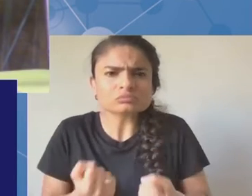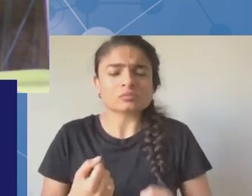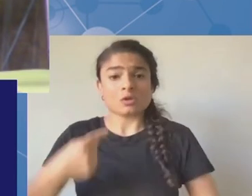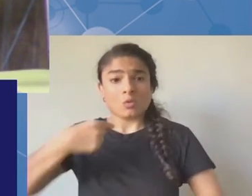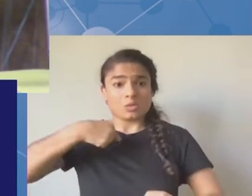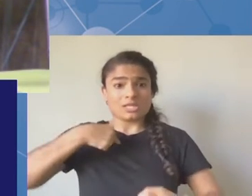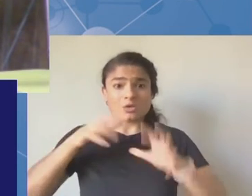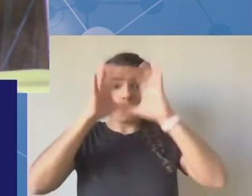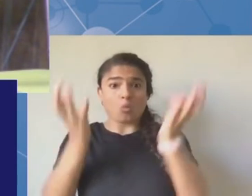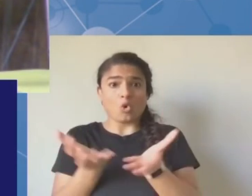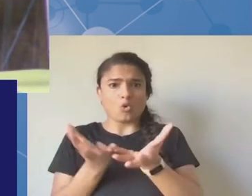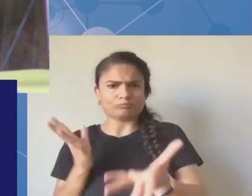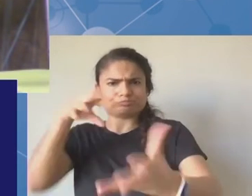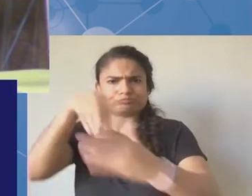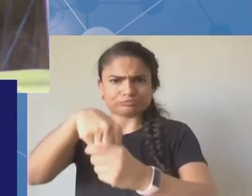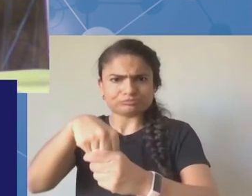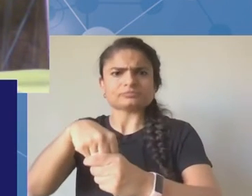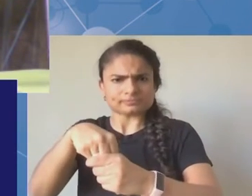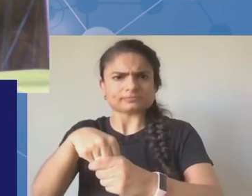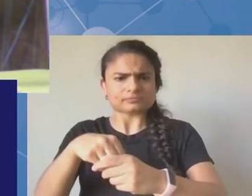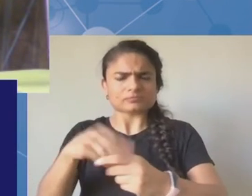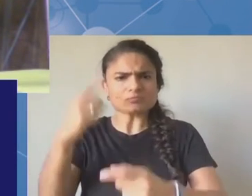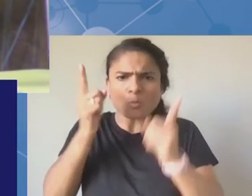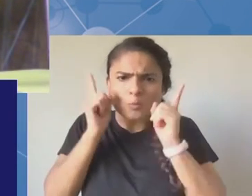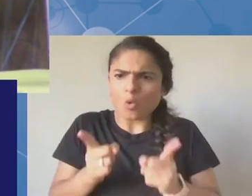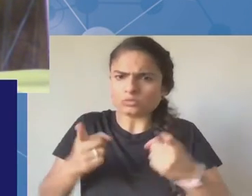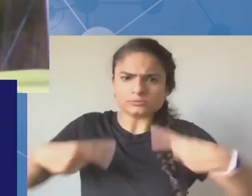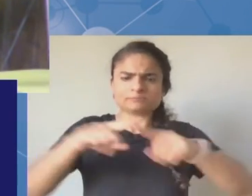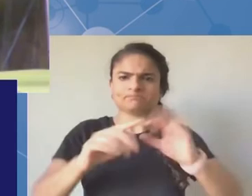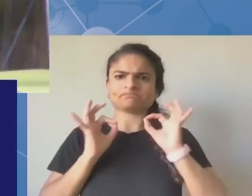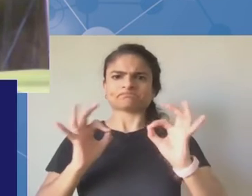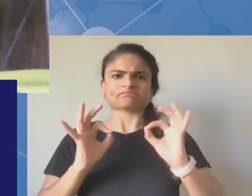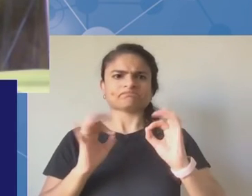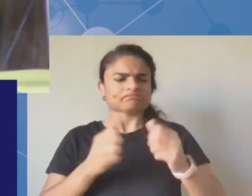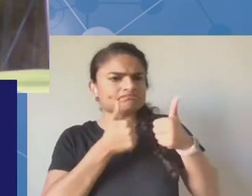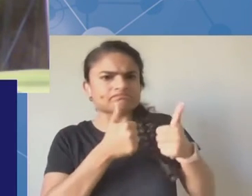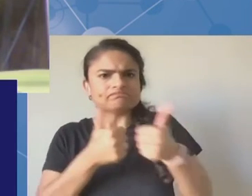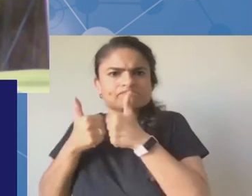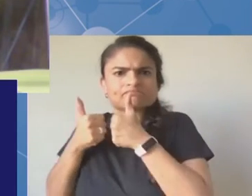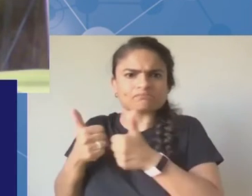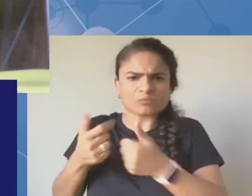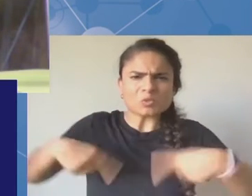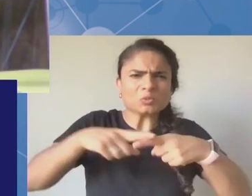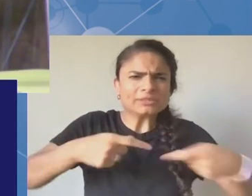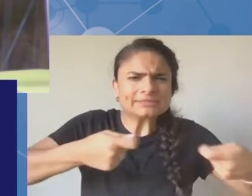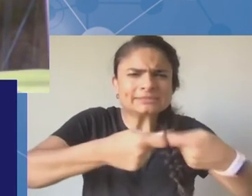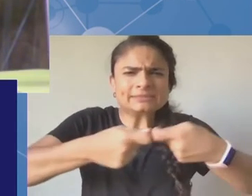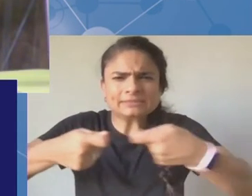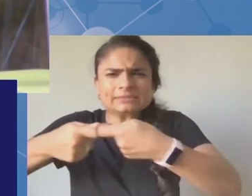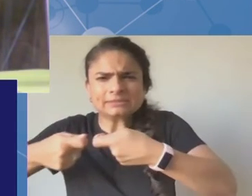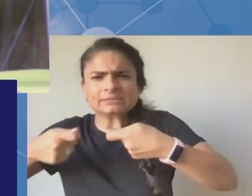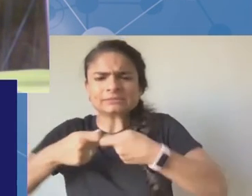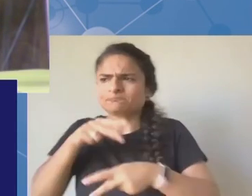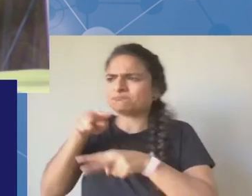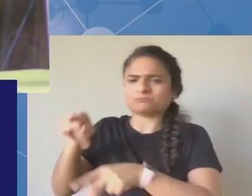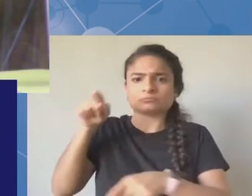могли предоставить слово всем заинтересованным, независимо от их возраста, вида занятия